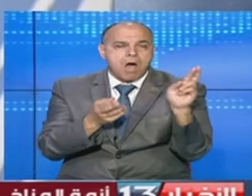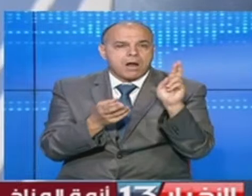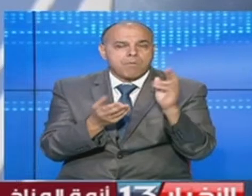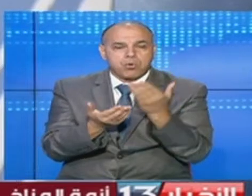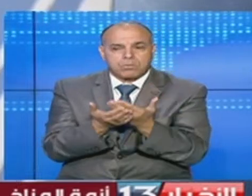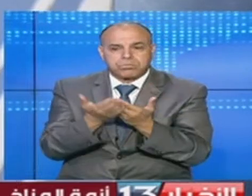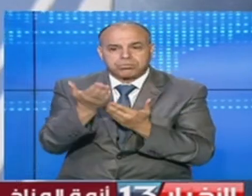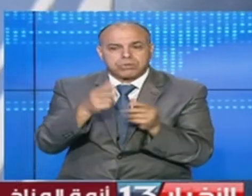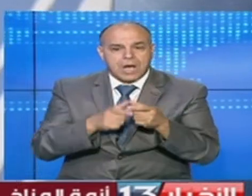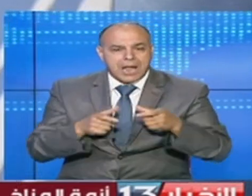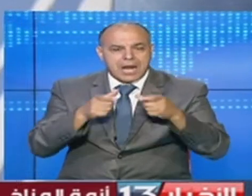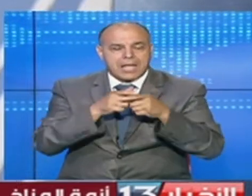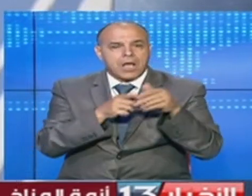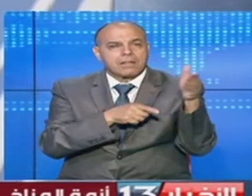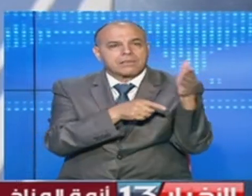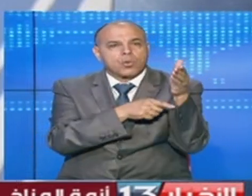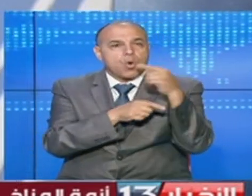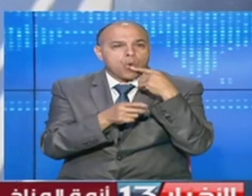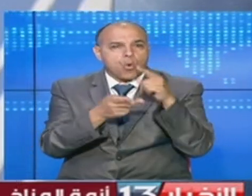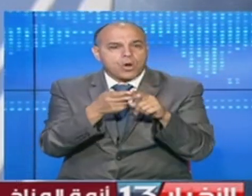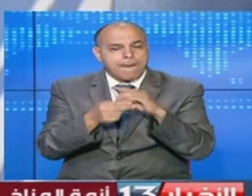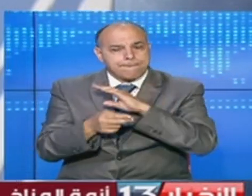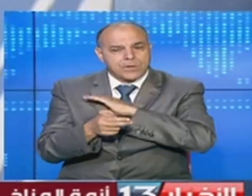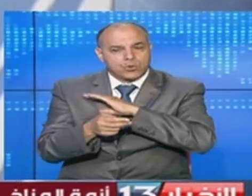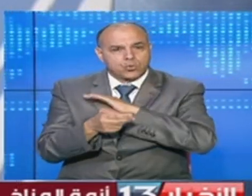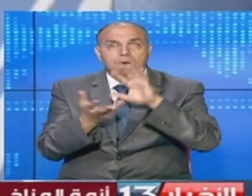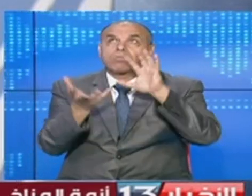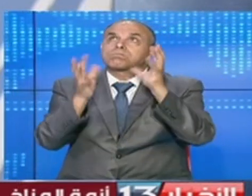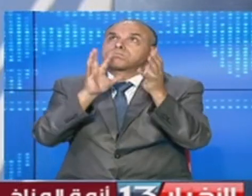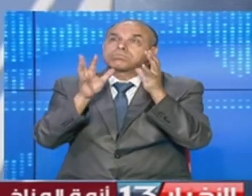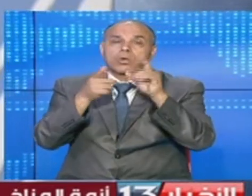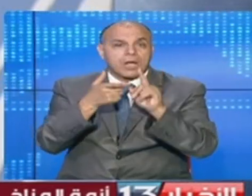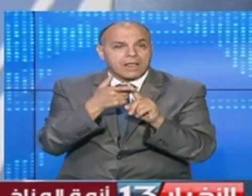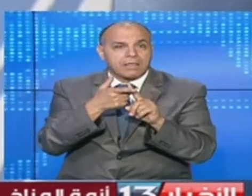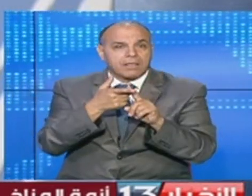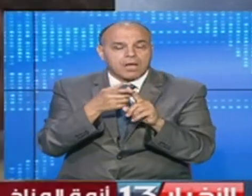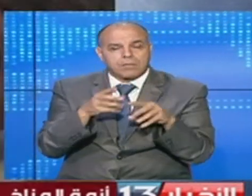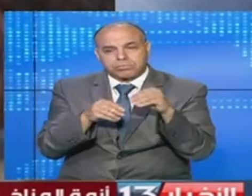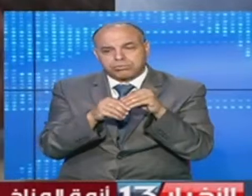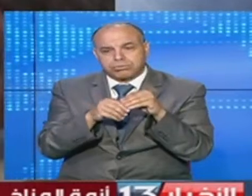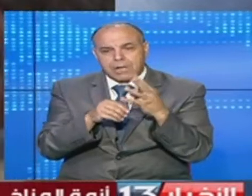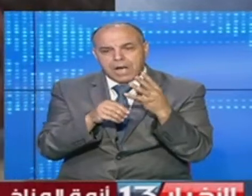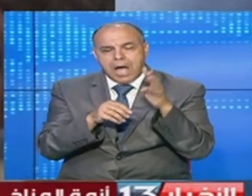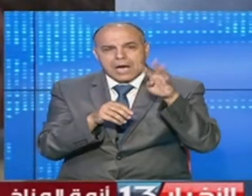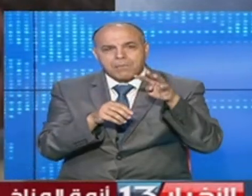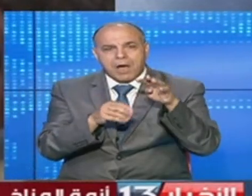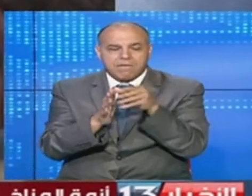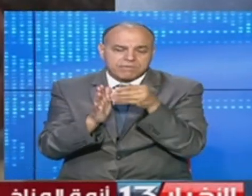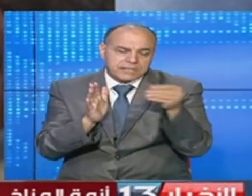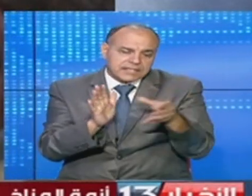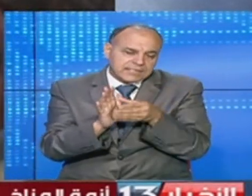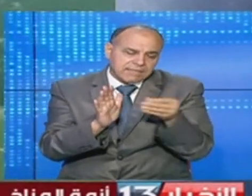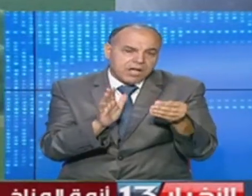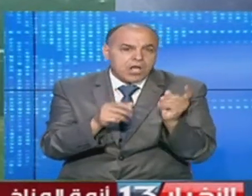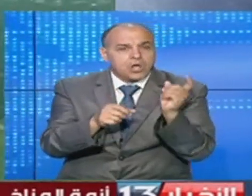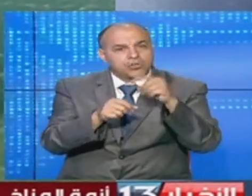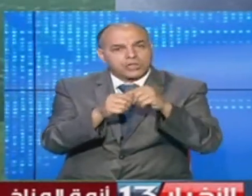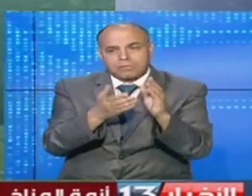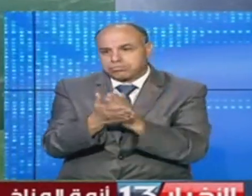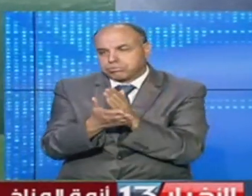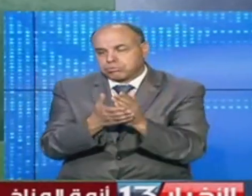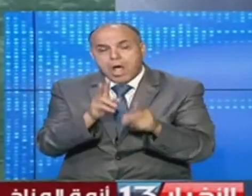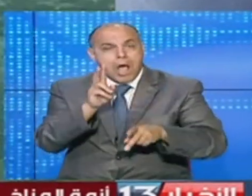وضعته الهيئه الحكوميه الدوليه المعنيه بتغير المناخ يتالف من اربعه الاف صفحه وشارك في اعداده